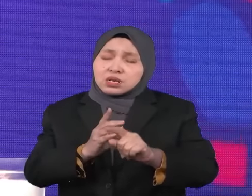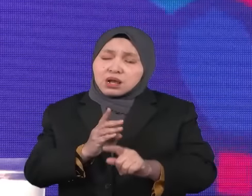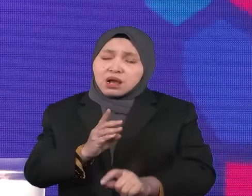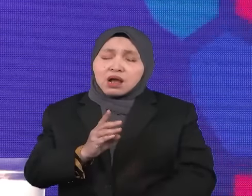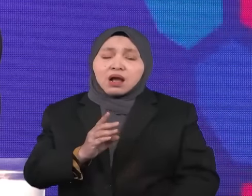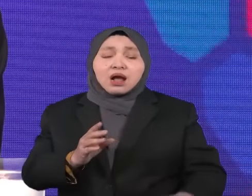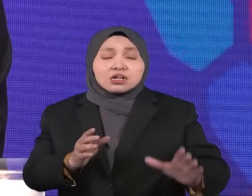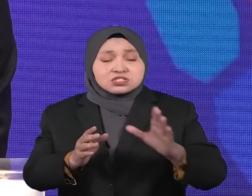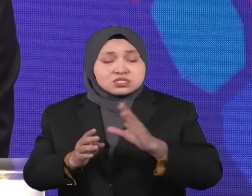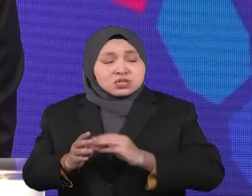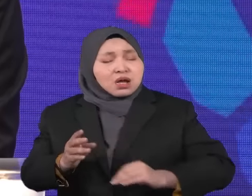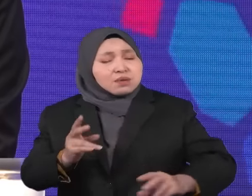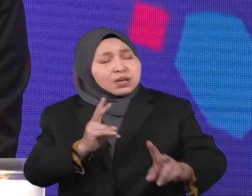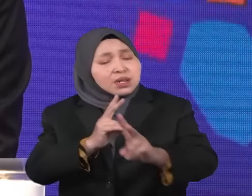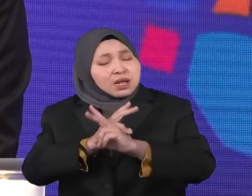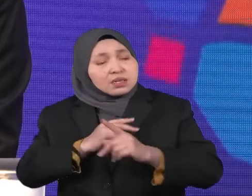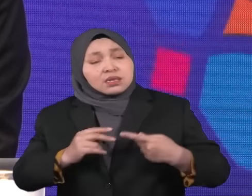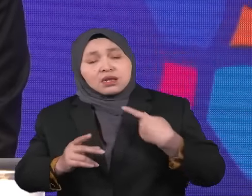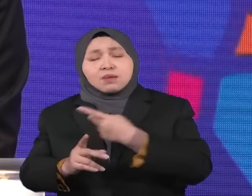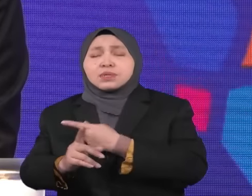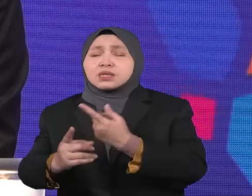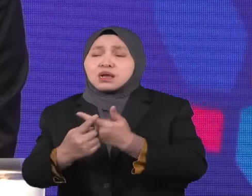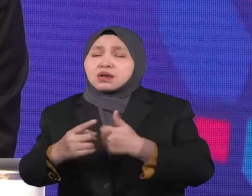وقنا عذاب